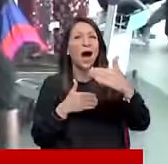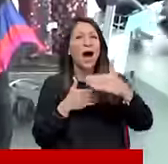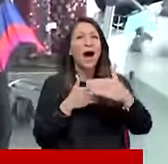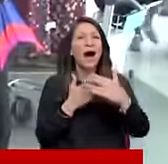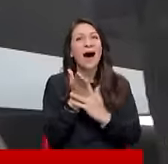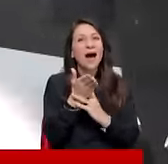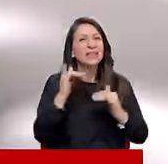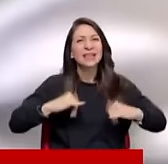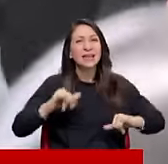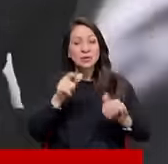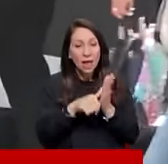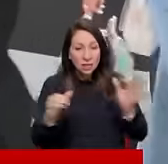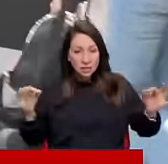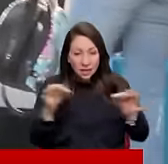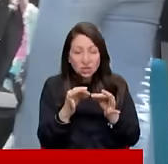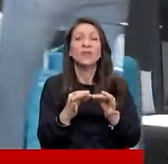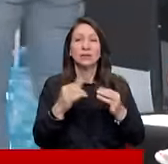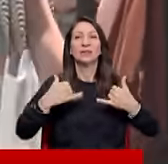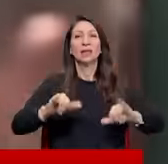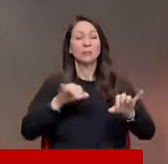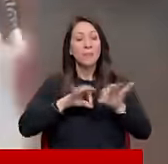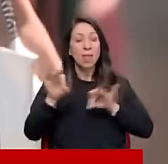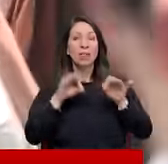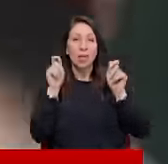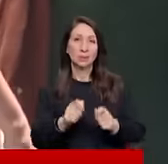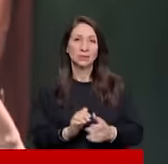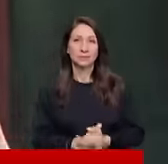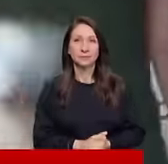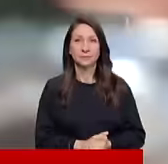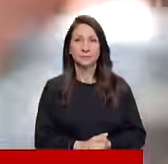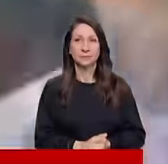bu tarihlere denk gelince tatil planları yapıldı.